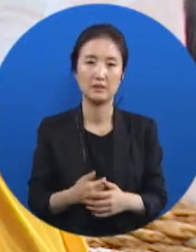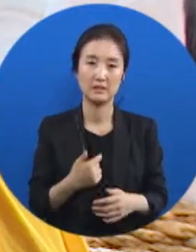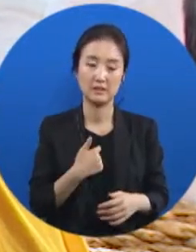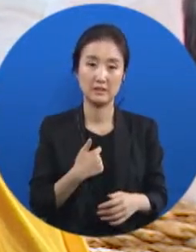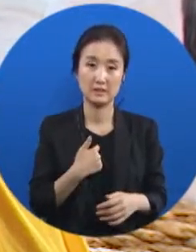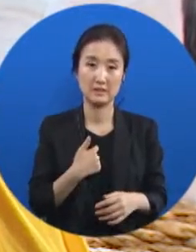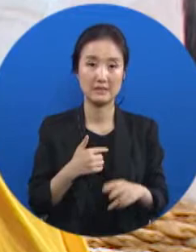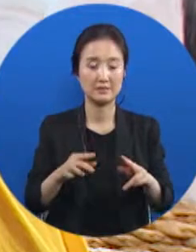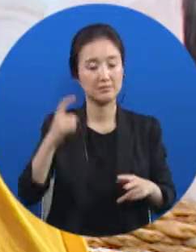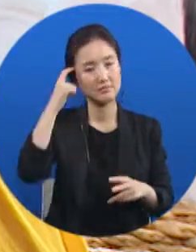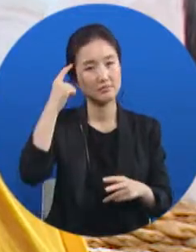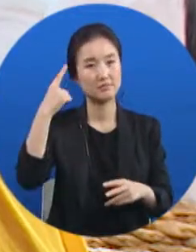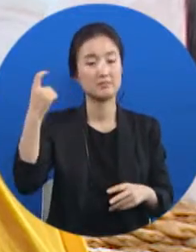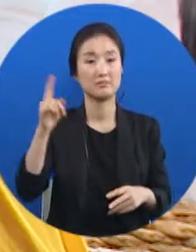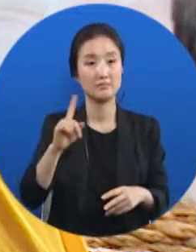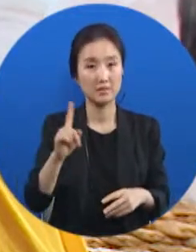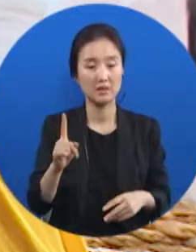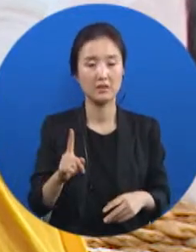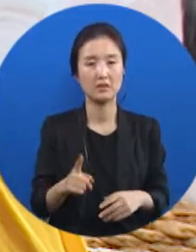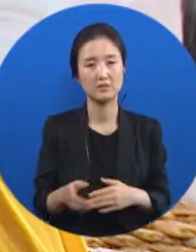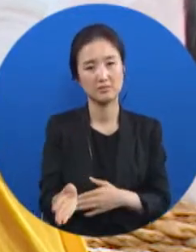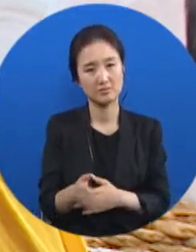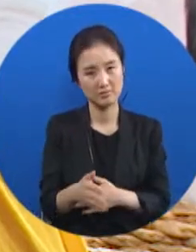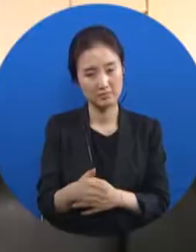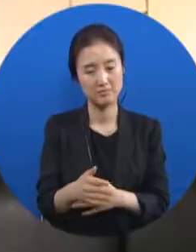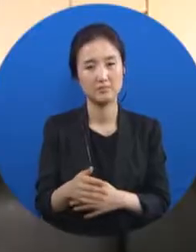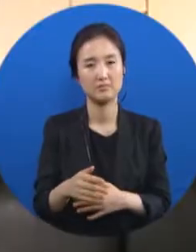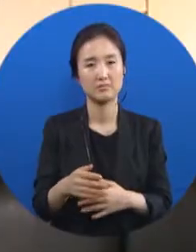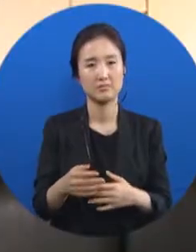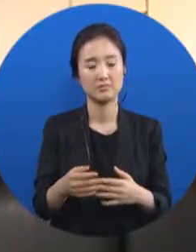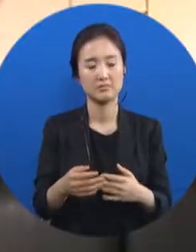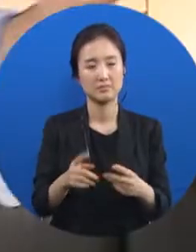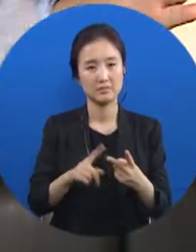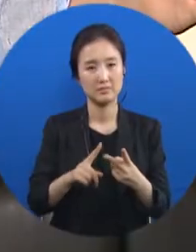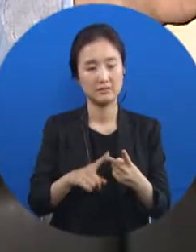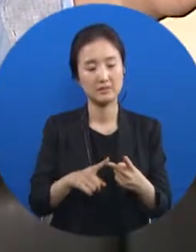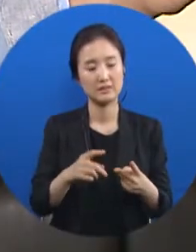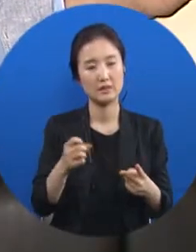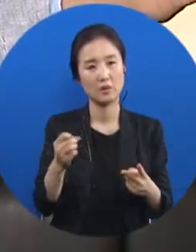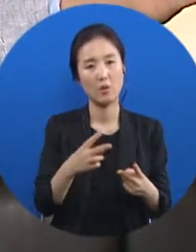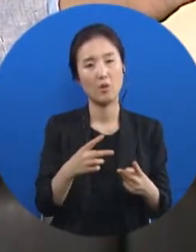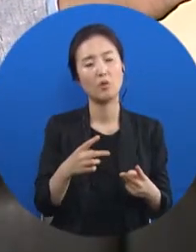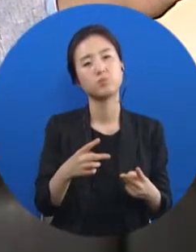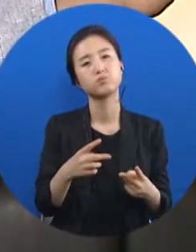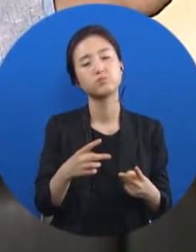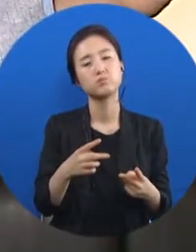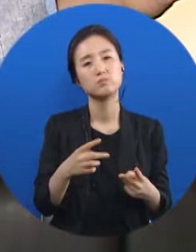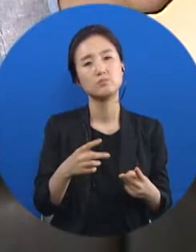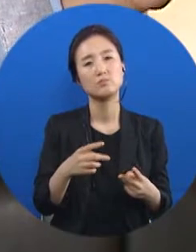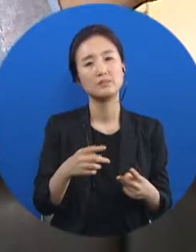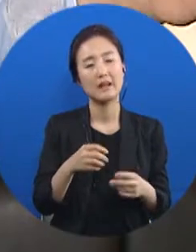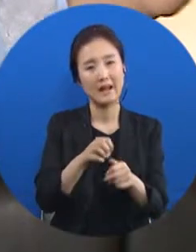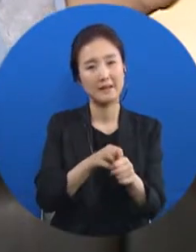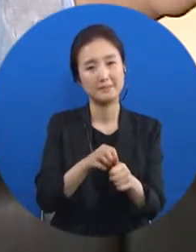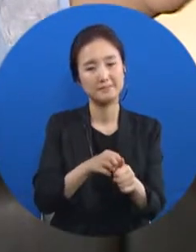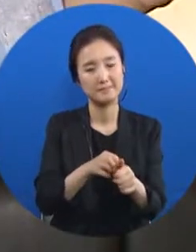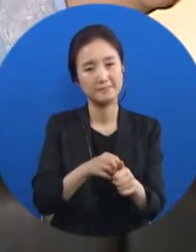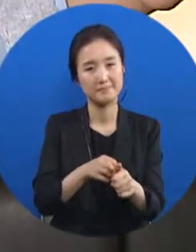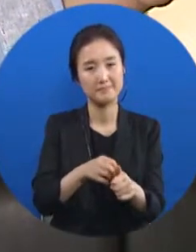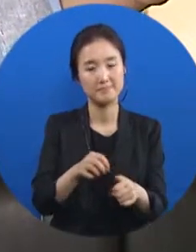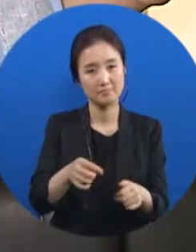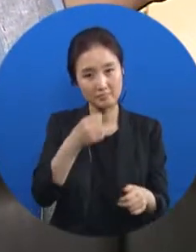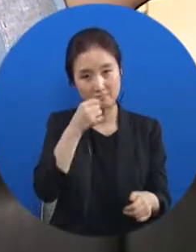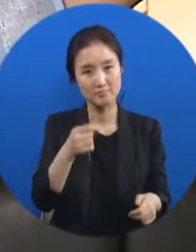이렇게 포테이토 칩 맨날 같이 먹고 그리고 케이프타운에서 이 그